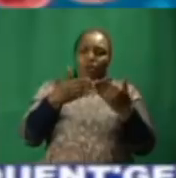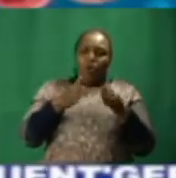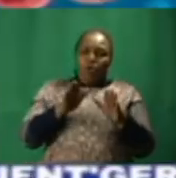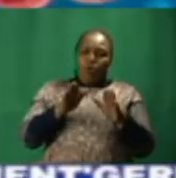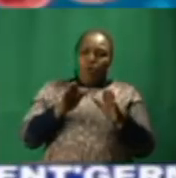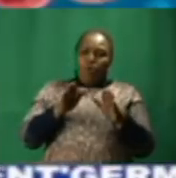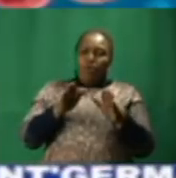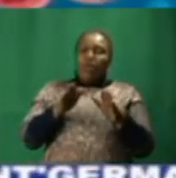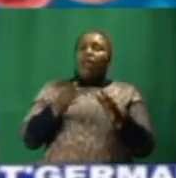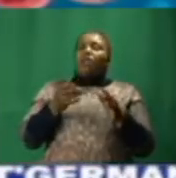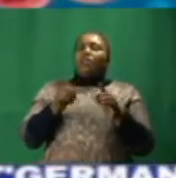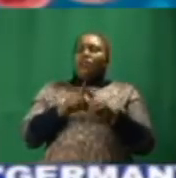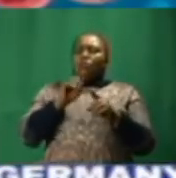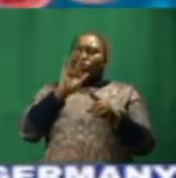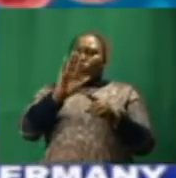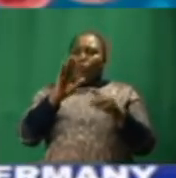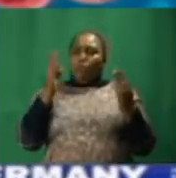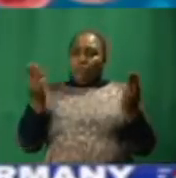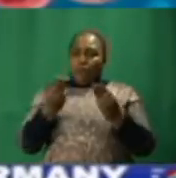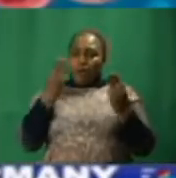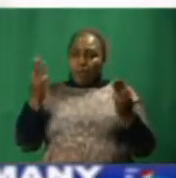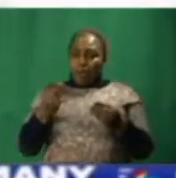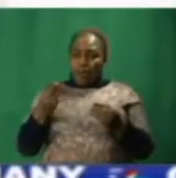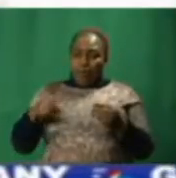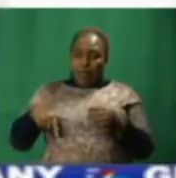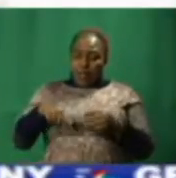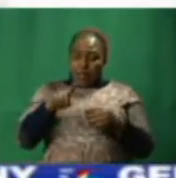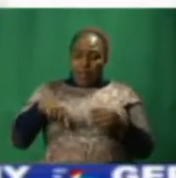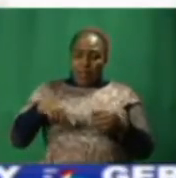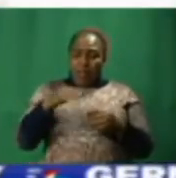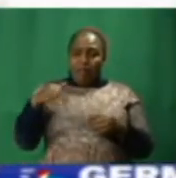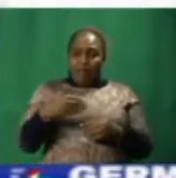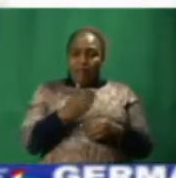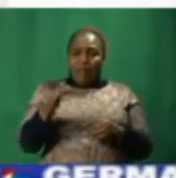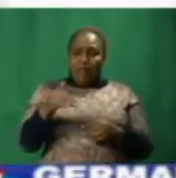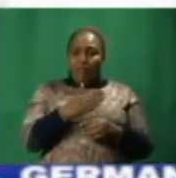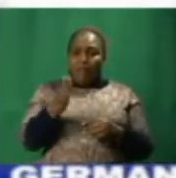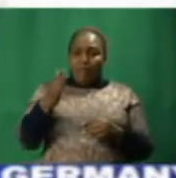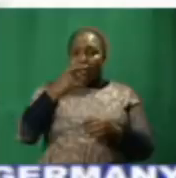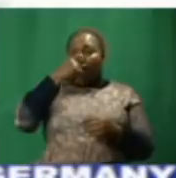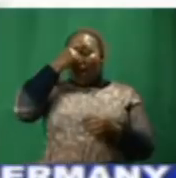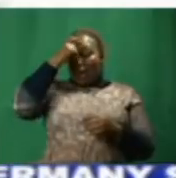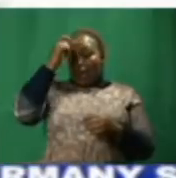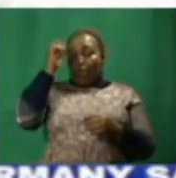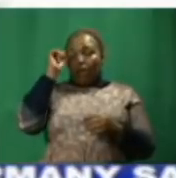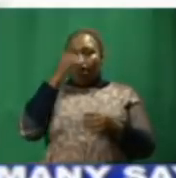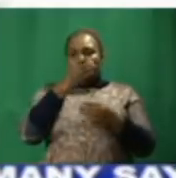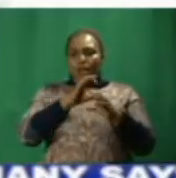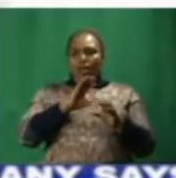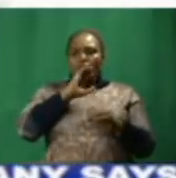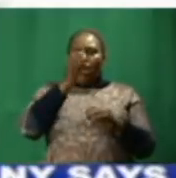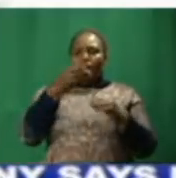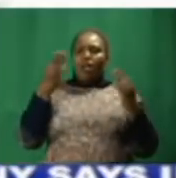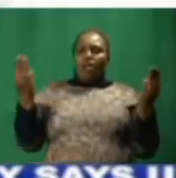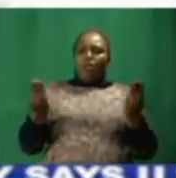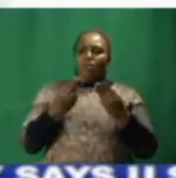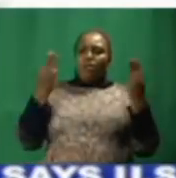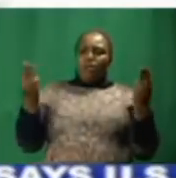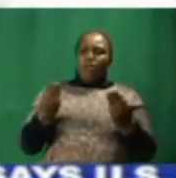wokuvimba kuhamba kwebantfu ngaphandle kwesizathu. Hulumende walela live kubikwa ukuthi ubese ucela sive